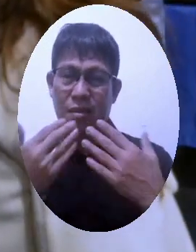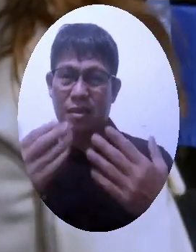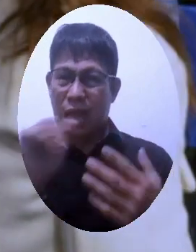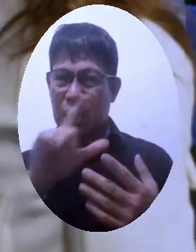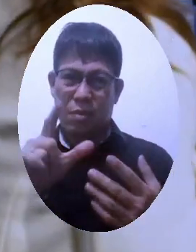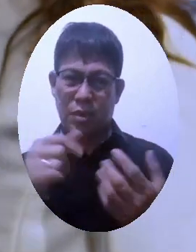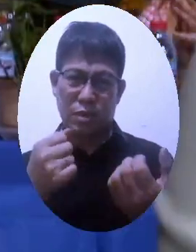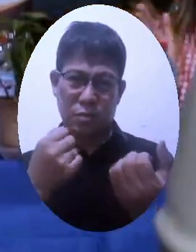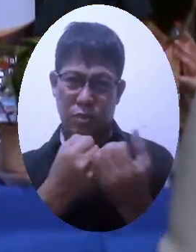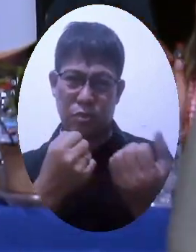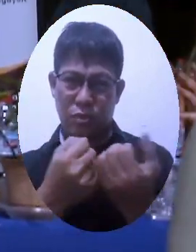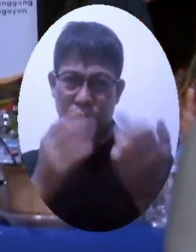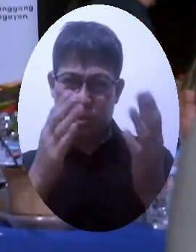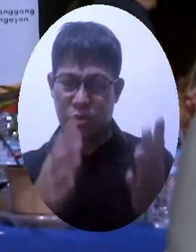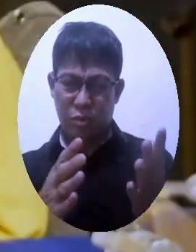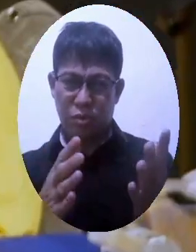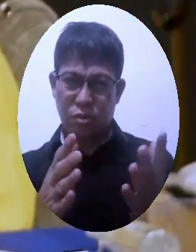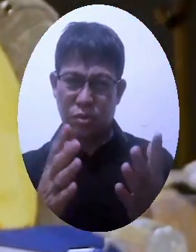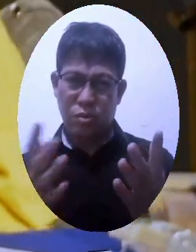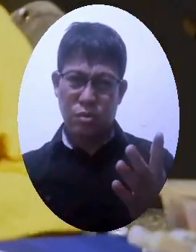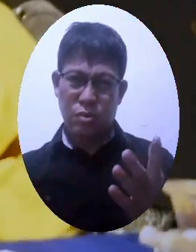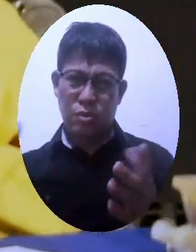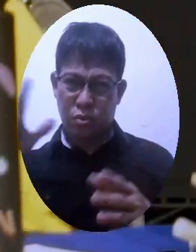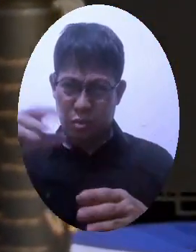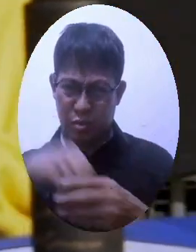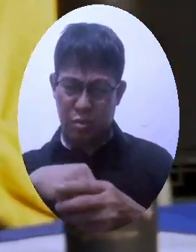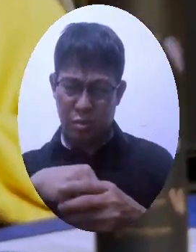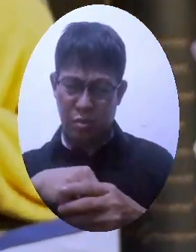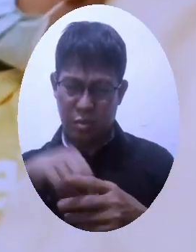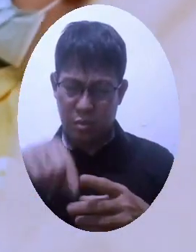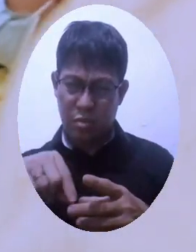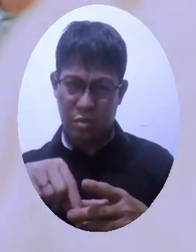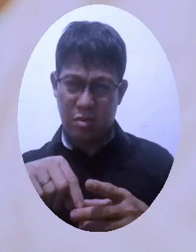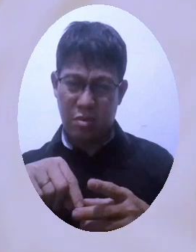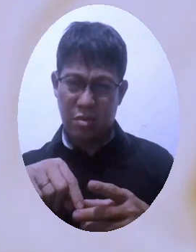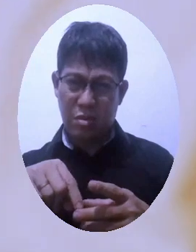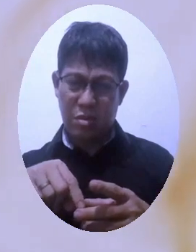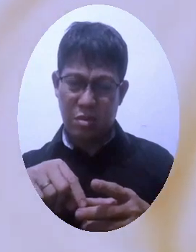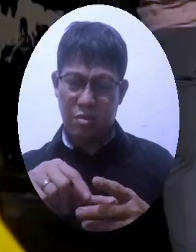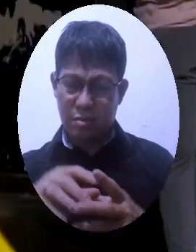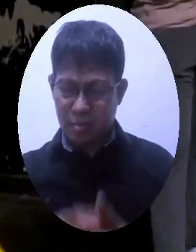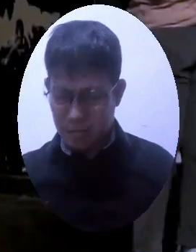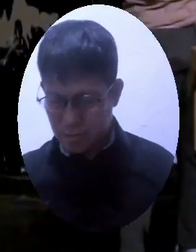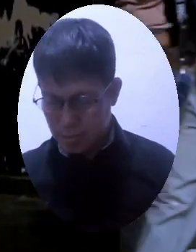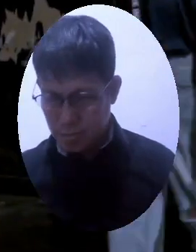Salamat lalong-lalo na sa mga donors natin na dumalupat na nakibahagi sa ating